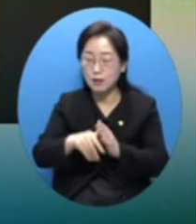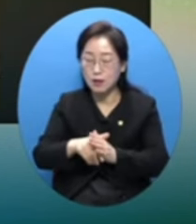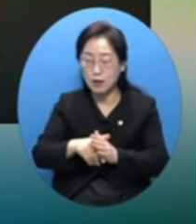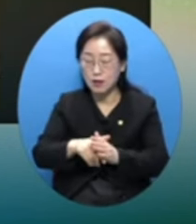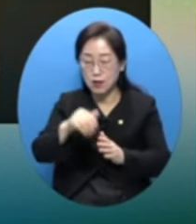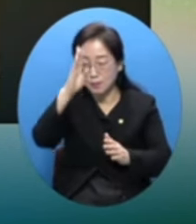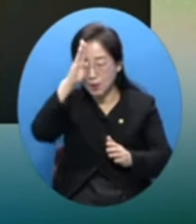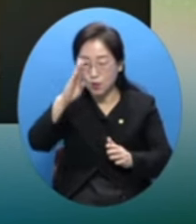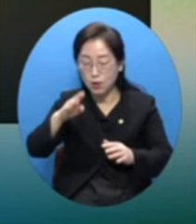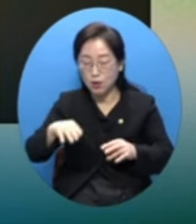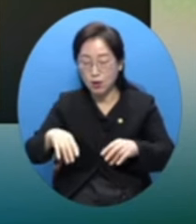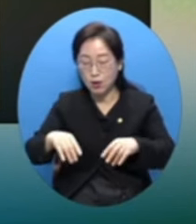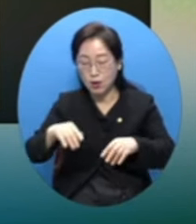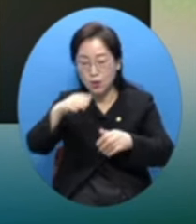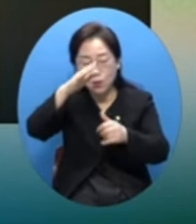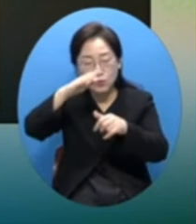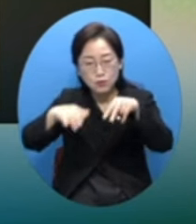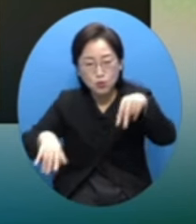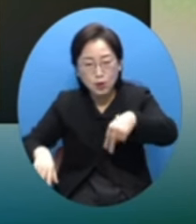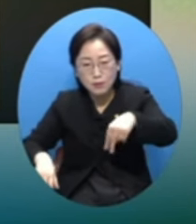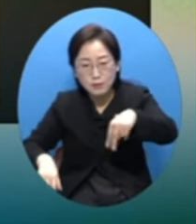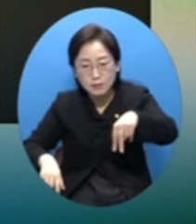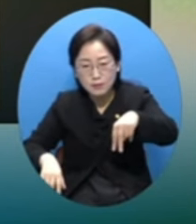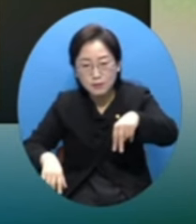걸렸습니다 그 당시 수화 마비에